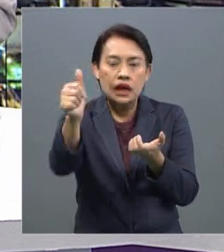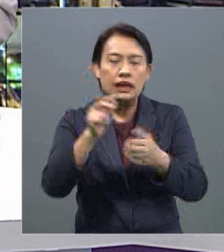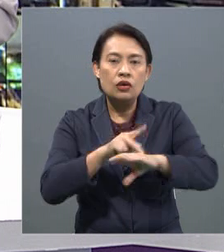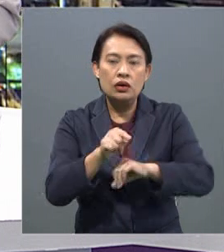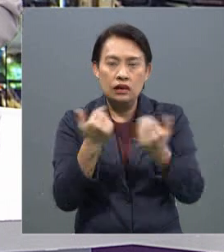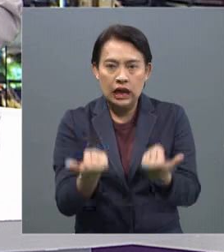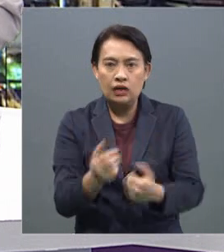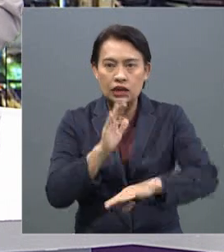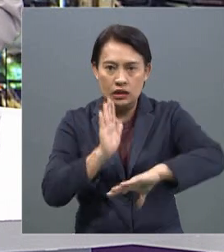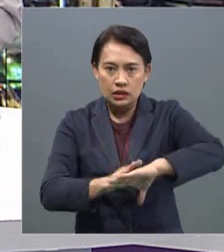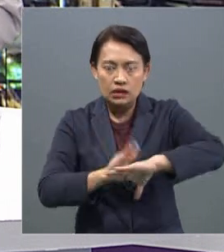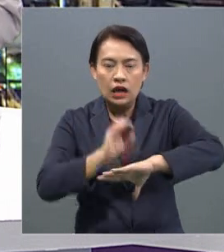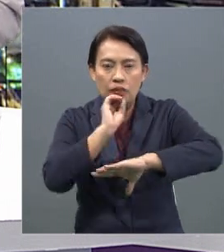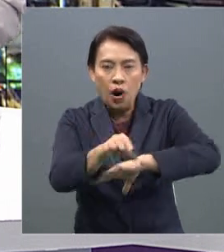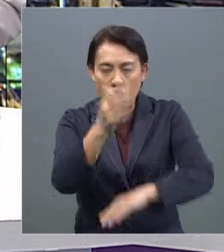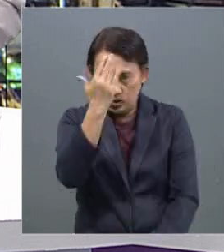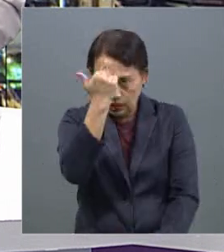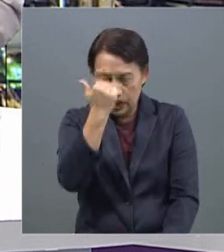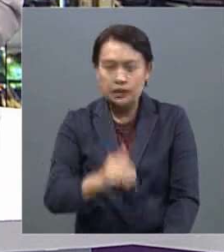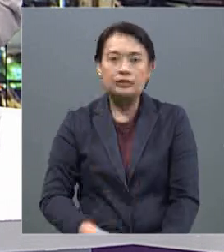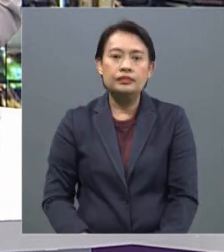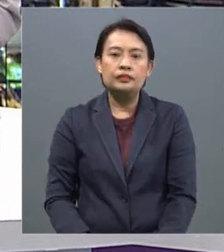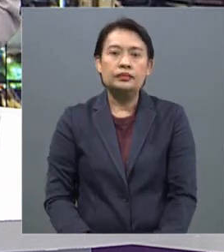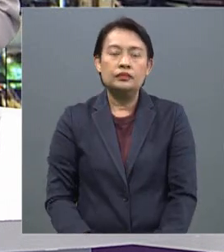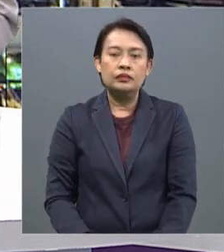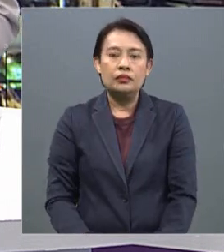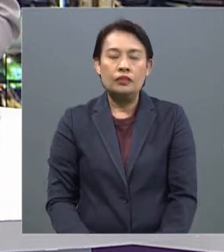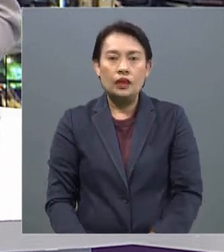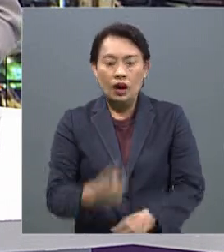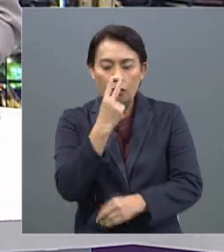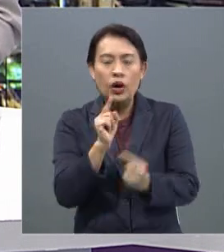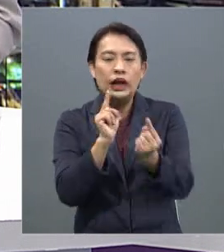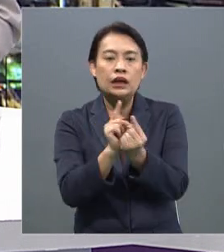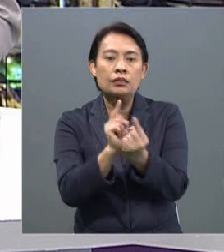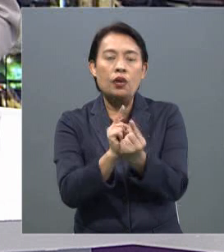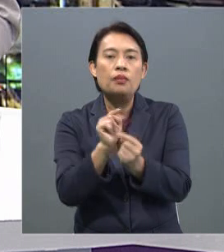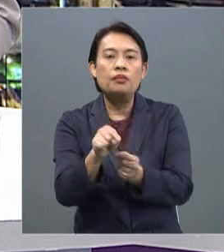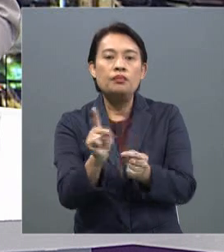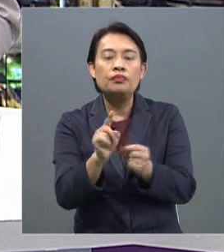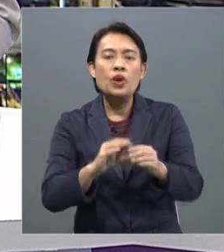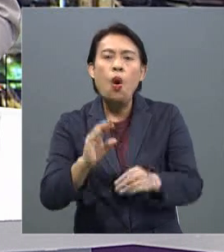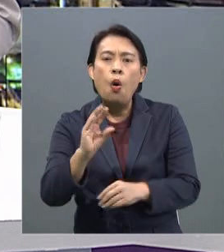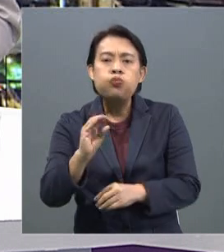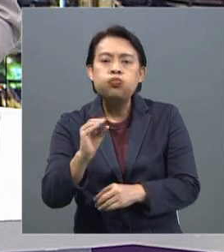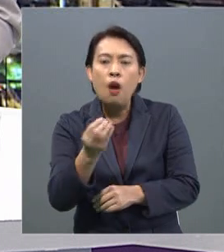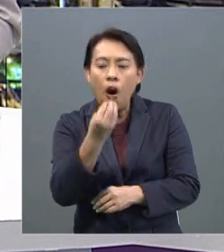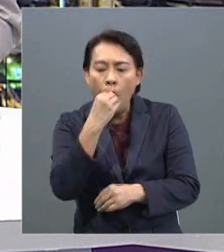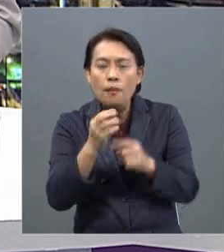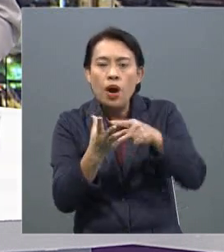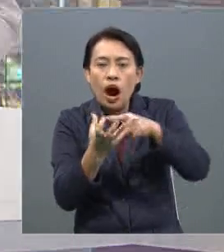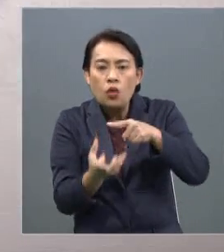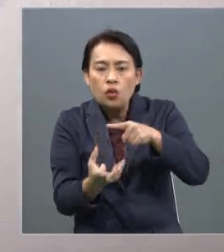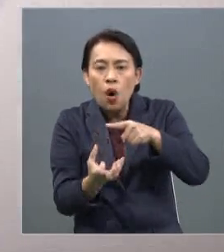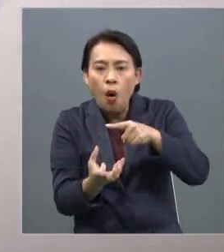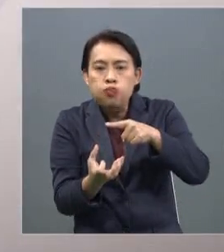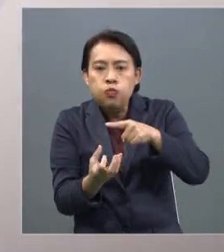เตือนกันย้ำซ้ำเติมเนี่ยนะคะเพราะว่าเจ้าหน้าที่เขาก็ไปสืบสวนแล้วก็เจอมาอีกแล้วเป็นเยลลี่องุ่นเคียวโฮอืยังไงคือจริง